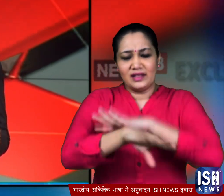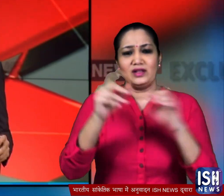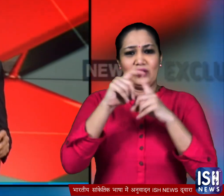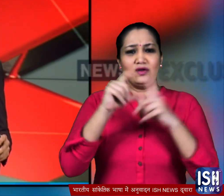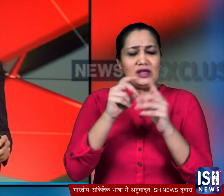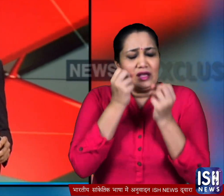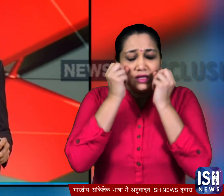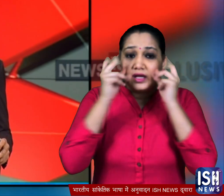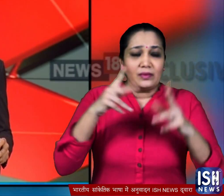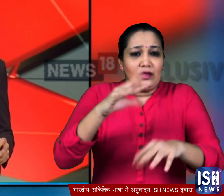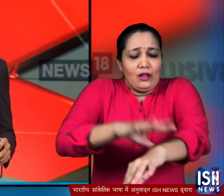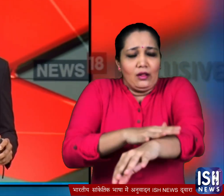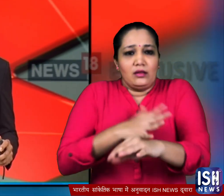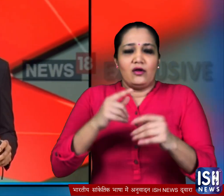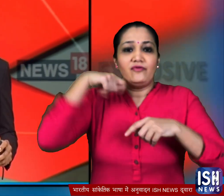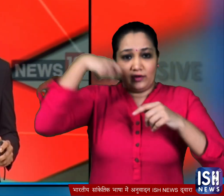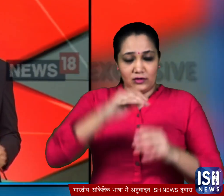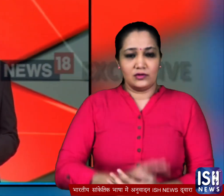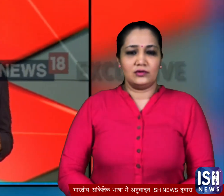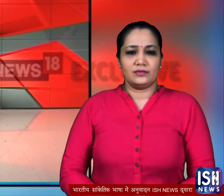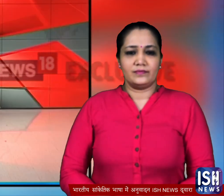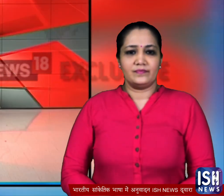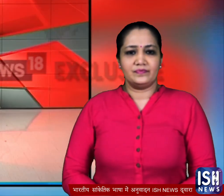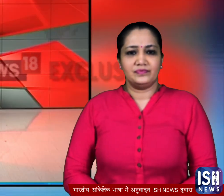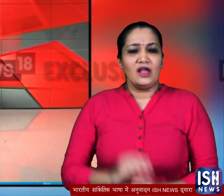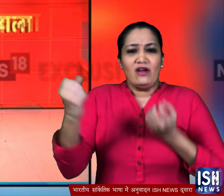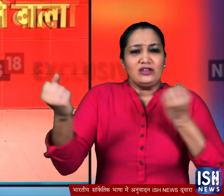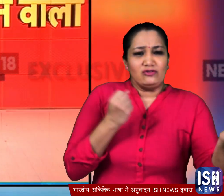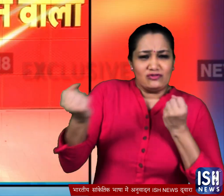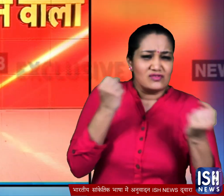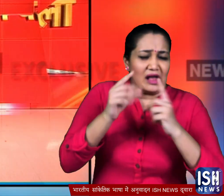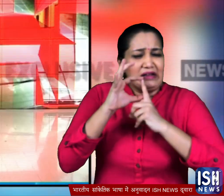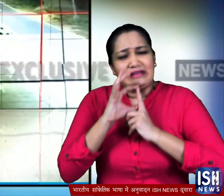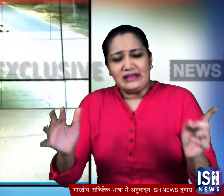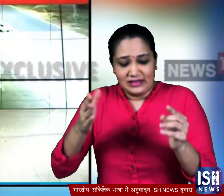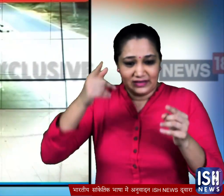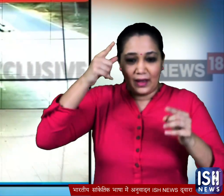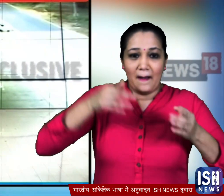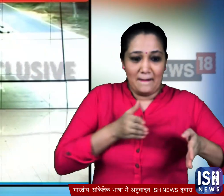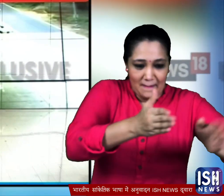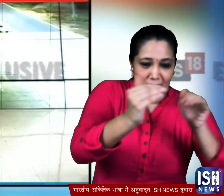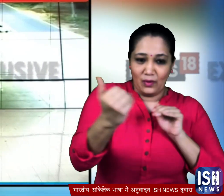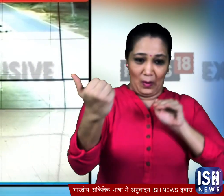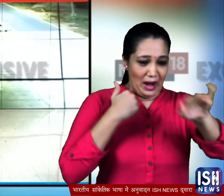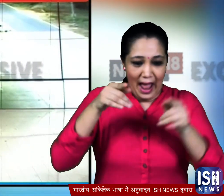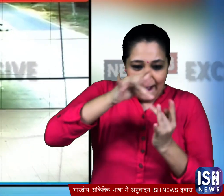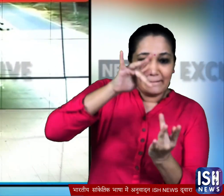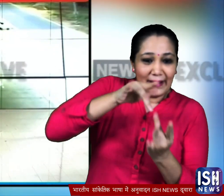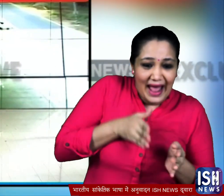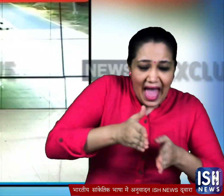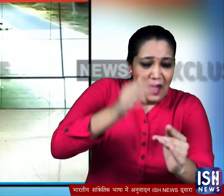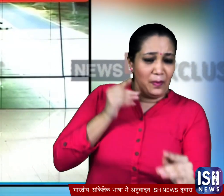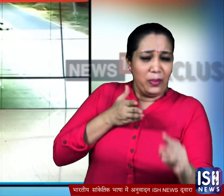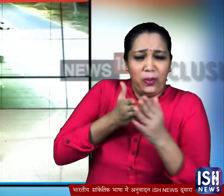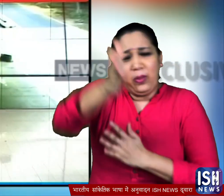एक रोंगटे खड़े कर देने वाला वीडियो सामने आया। वहां एक बेकाबू ट्रक सड़क पर बने डिवाइडर को तोड़ता हुआ हादसे का शिकार हो गया। बताया